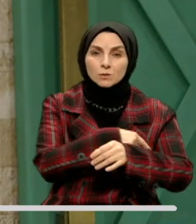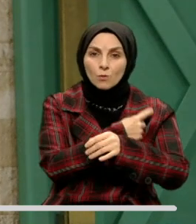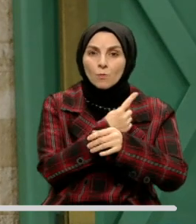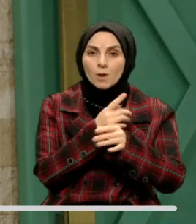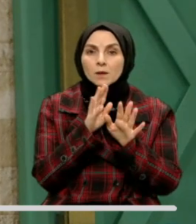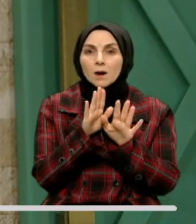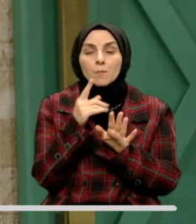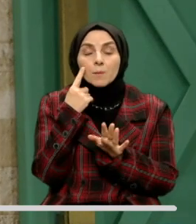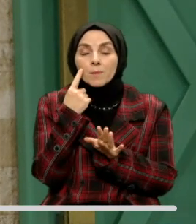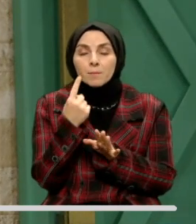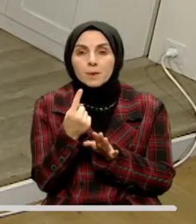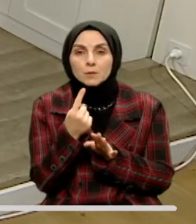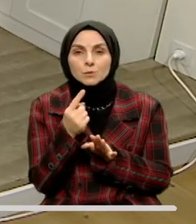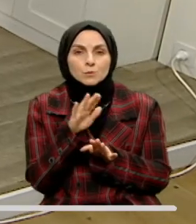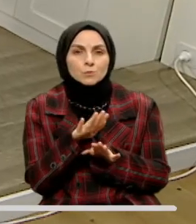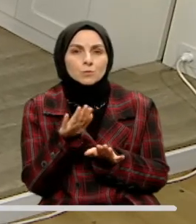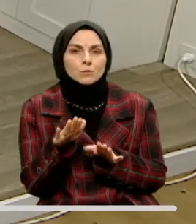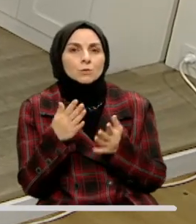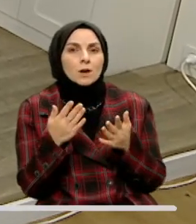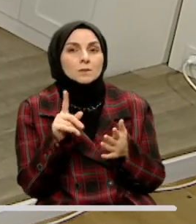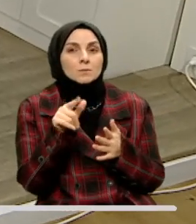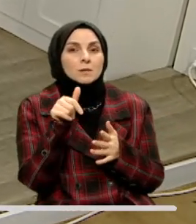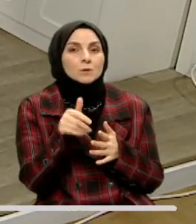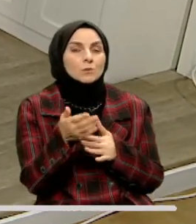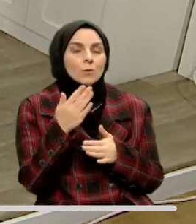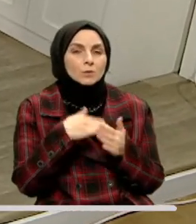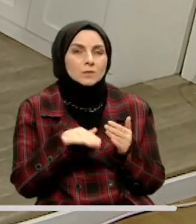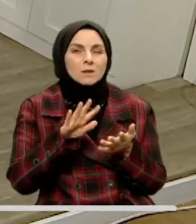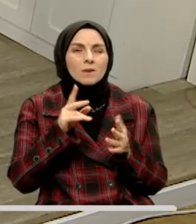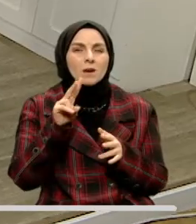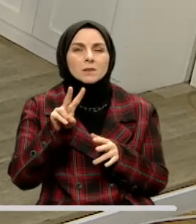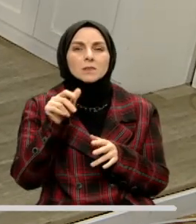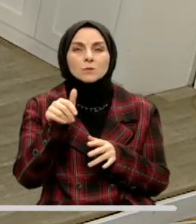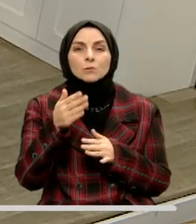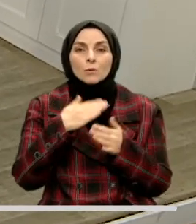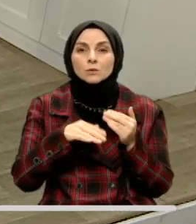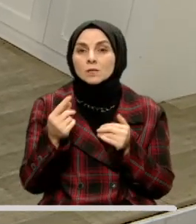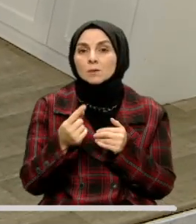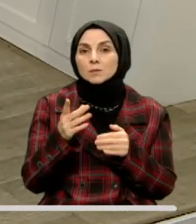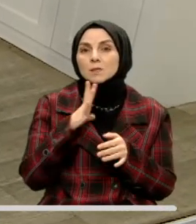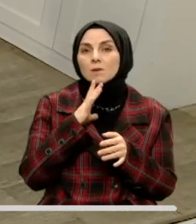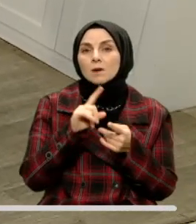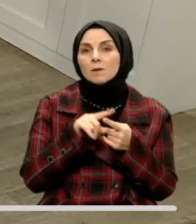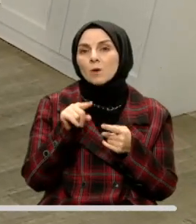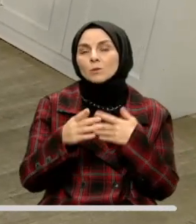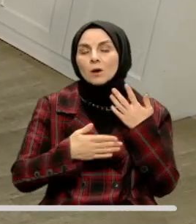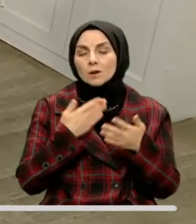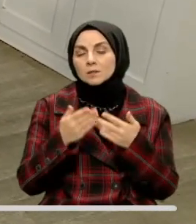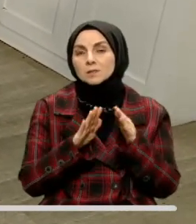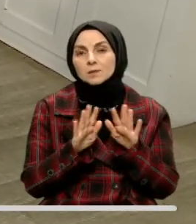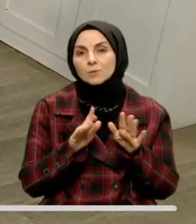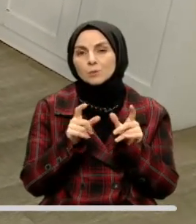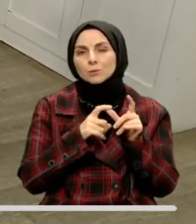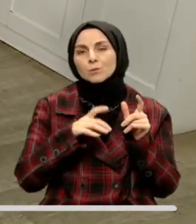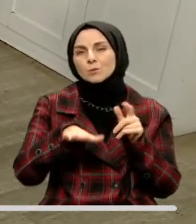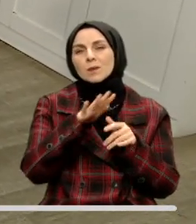inceliyorsun. Bir bakıyorsun ki çocuk aslında bir gün öncesinden veya birkaç gün öncesinden bir şey var ve onu açamıyor. Sosyallikle